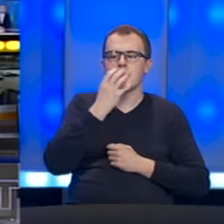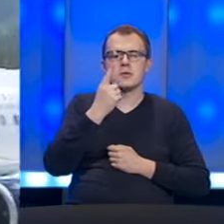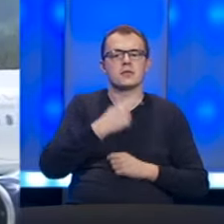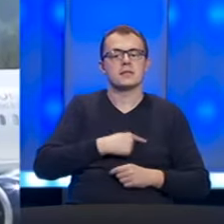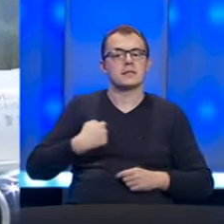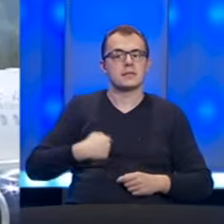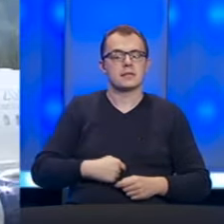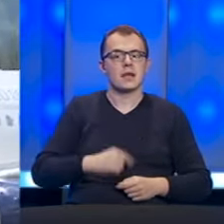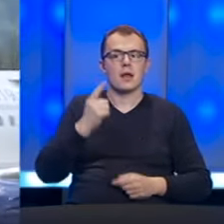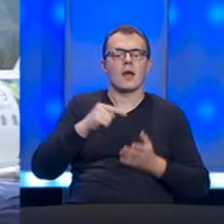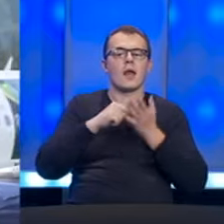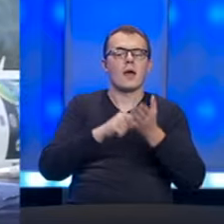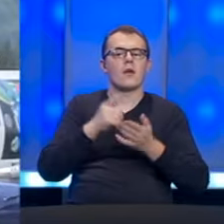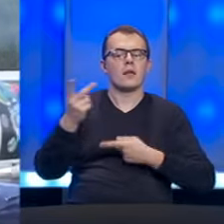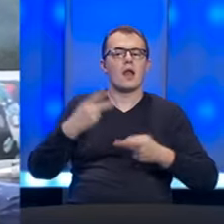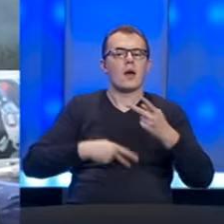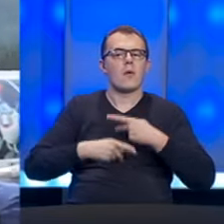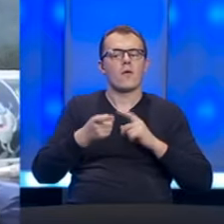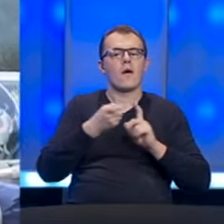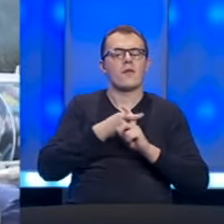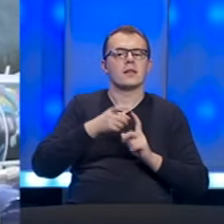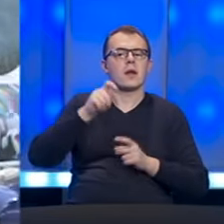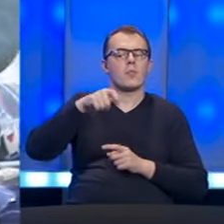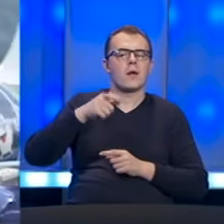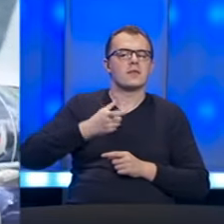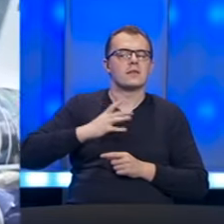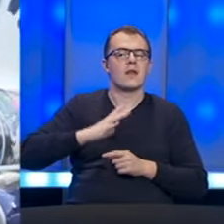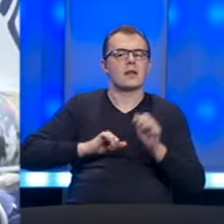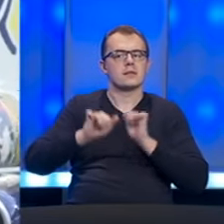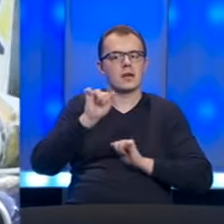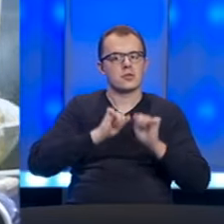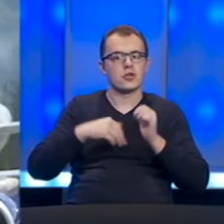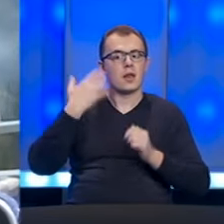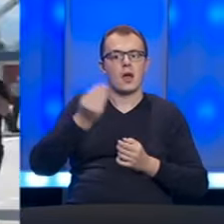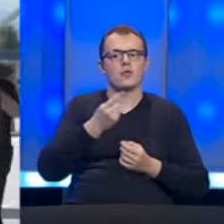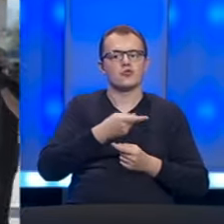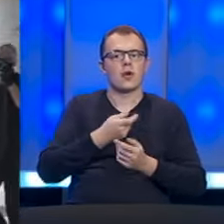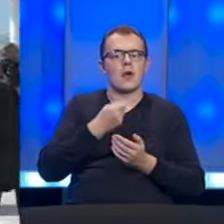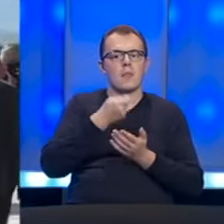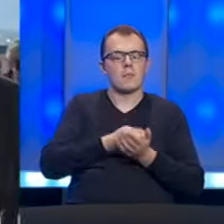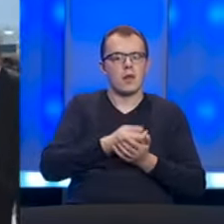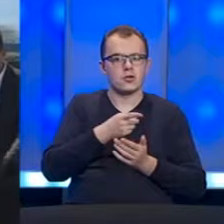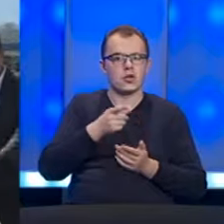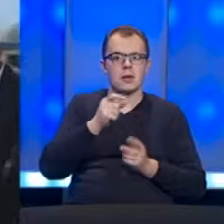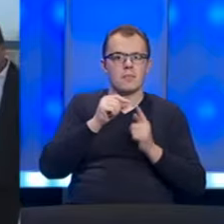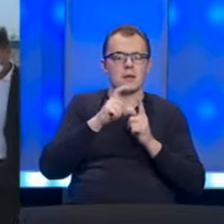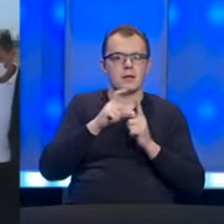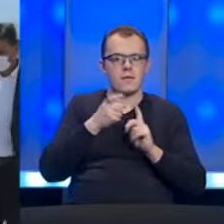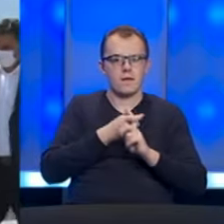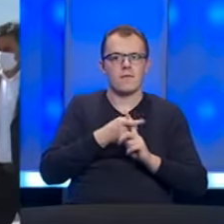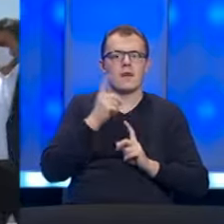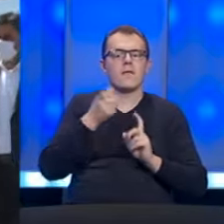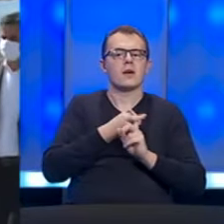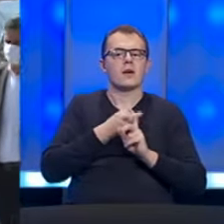Kine. Navode da je nabavku obavila Federalna uprava civilne zaštite. Nakon što je plaćen PDV, Federalna uprava civilne zaštite preuzela